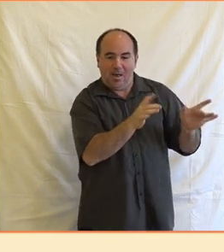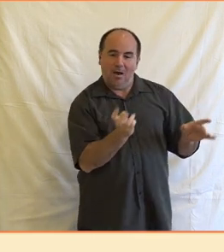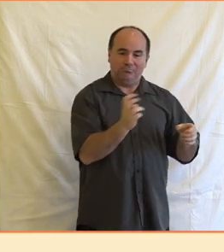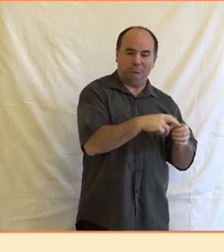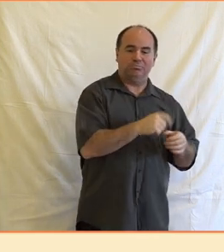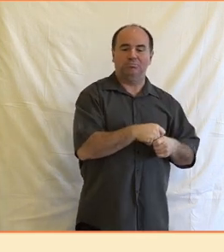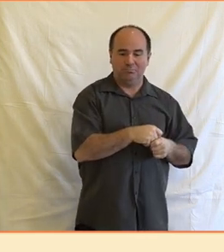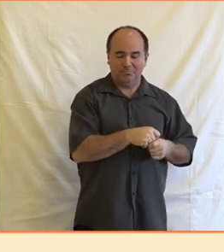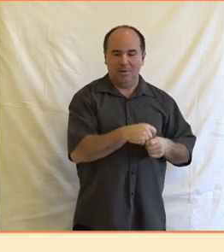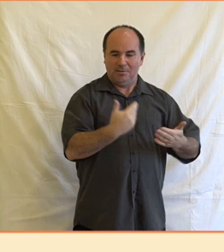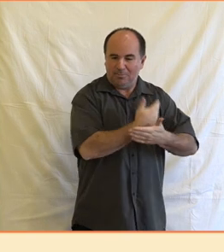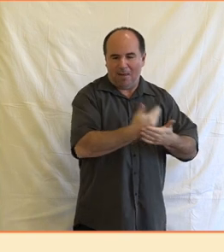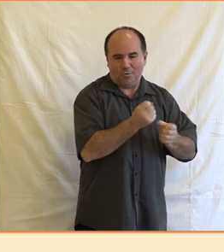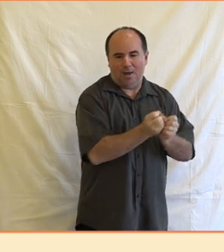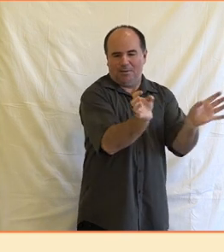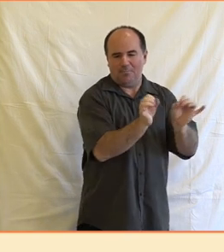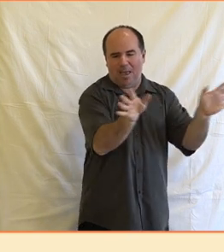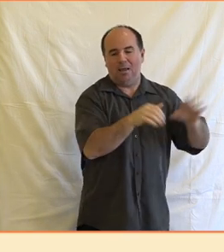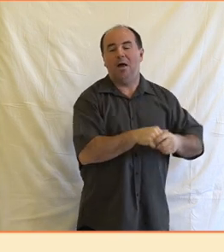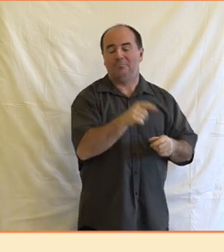oblasti zpravodajských médií.